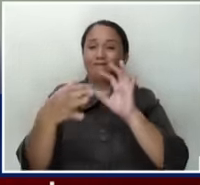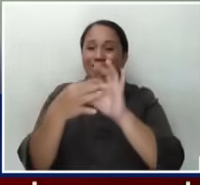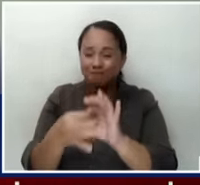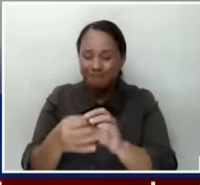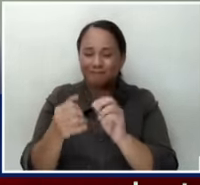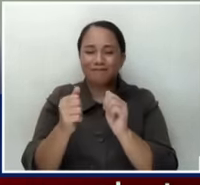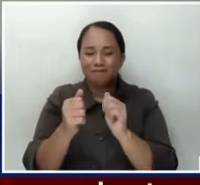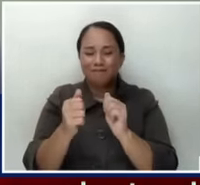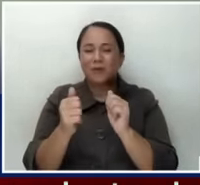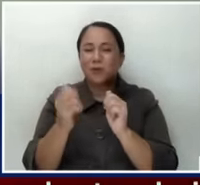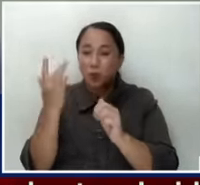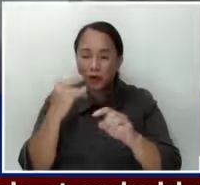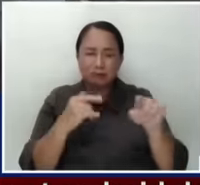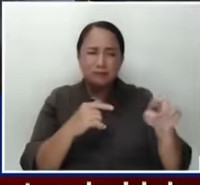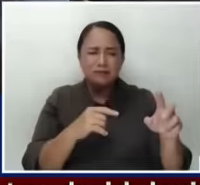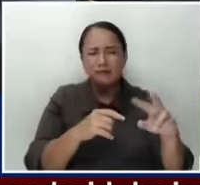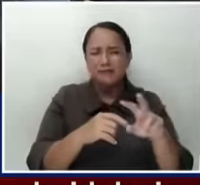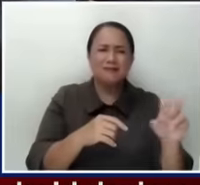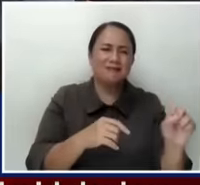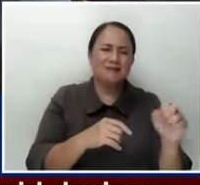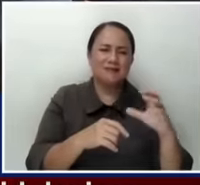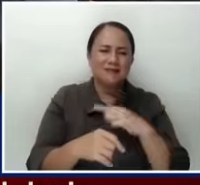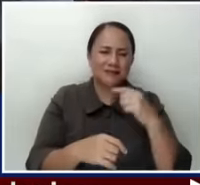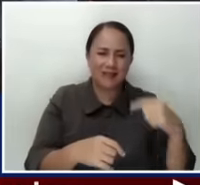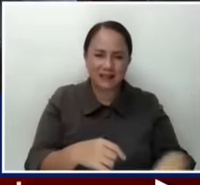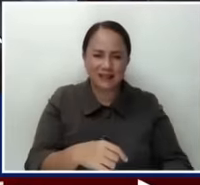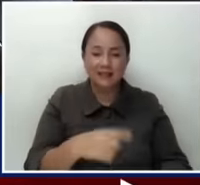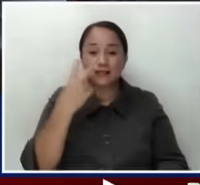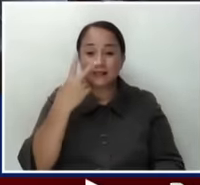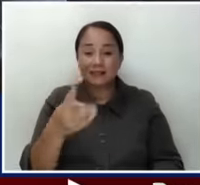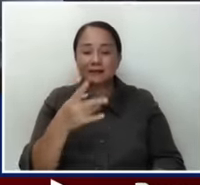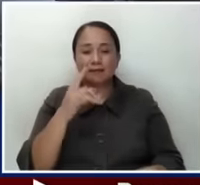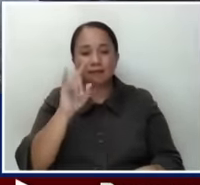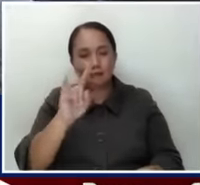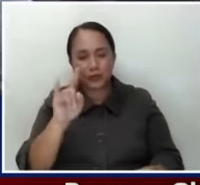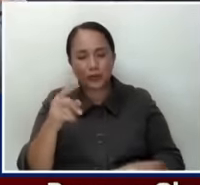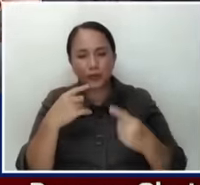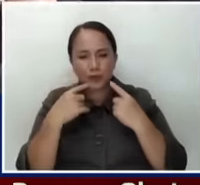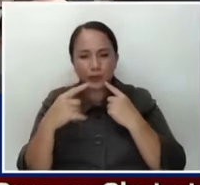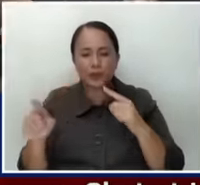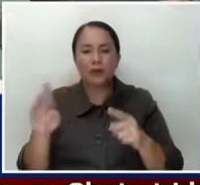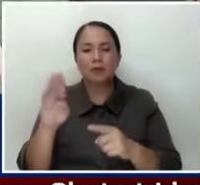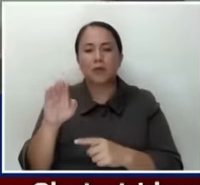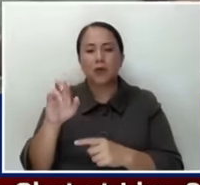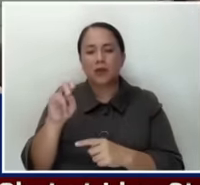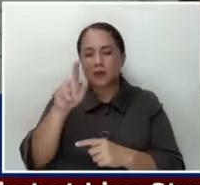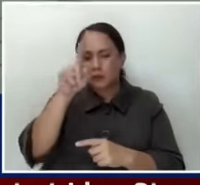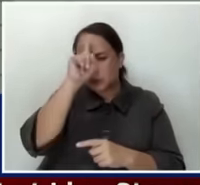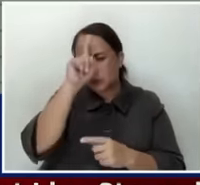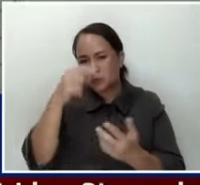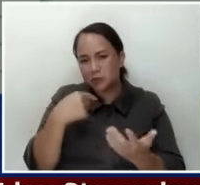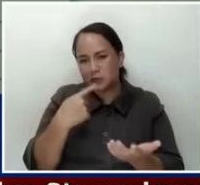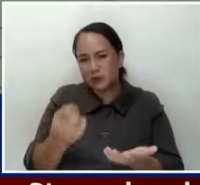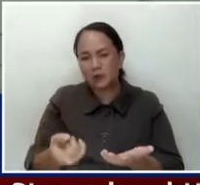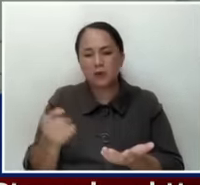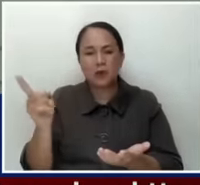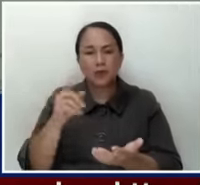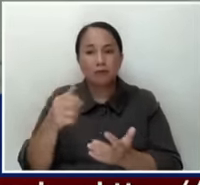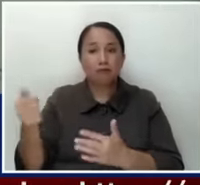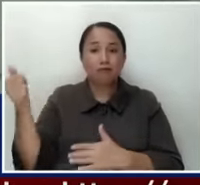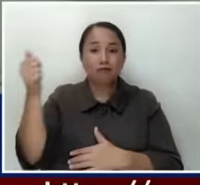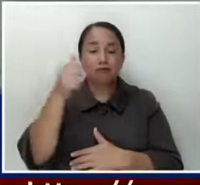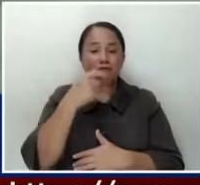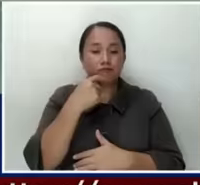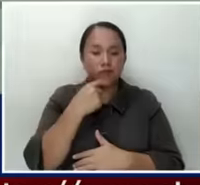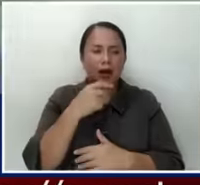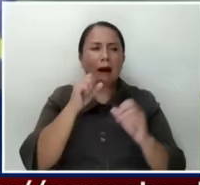ng China sa West Philippine Sea. Sa naging joint press conference sa Berlin, Germany, sinang-ayunan ni German Chancellor Olaf Scholz